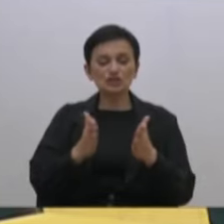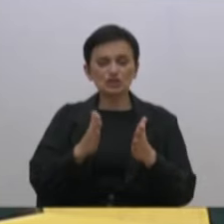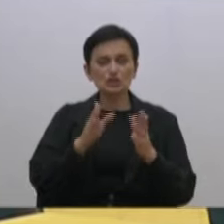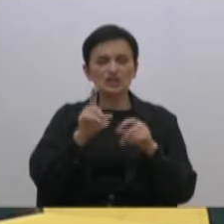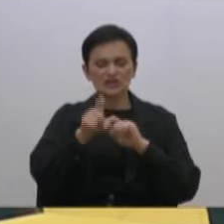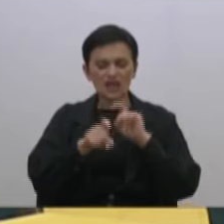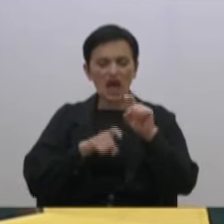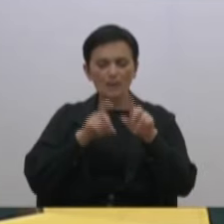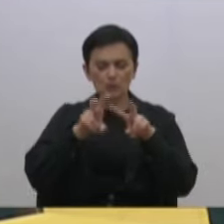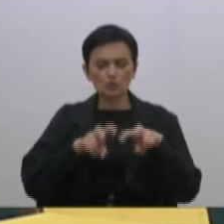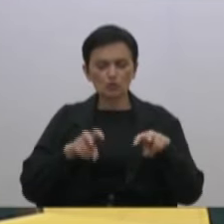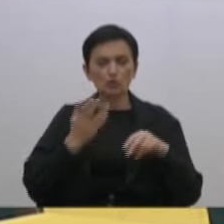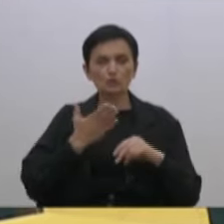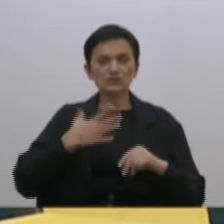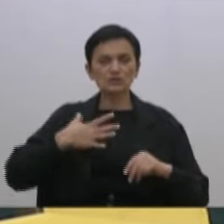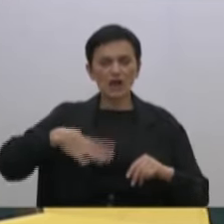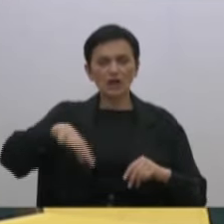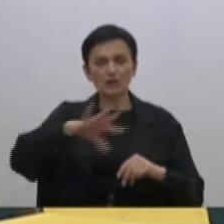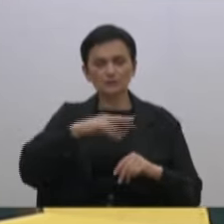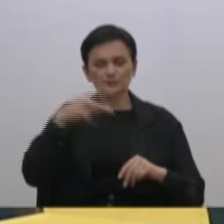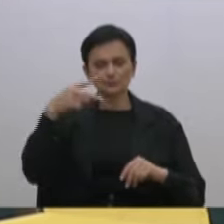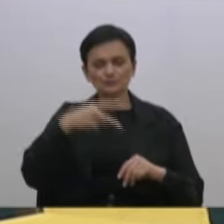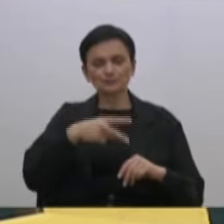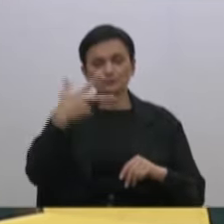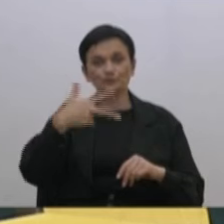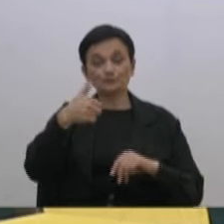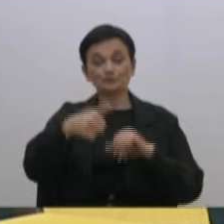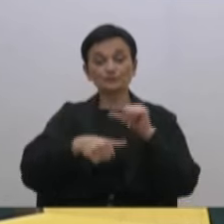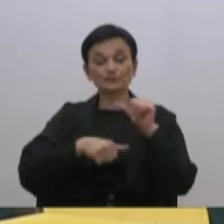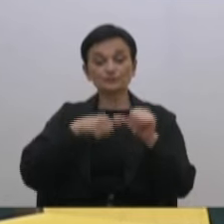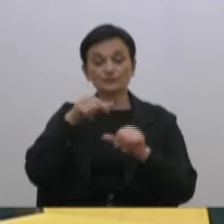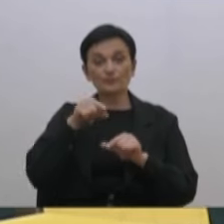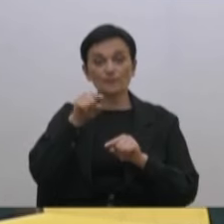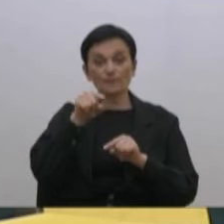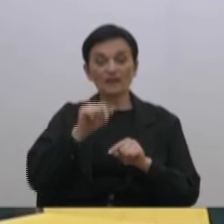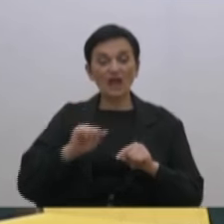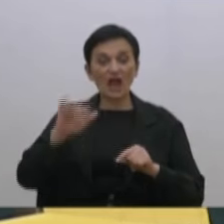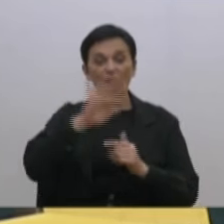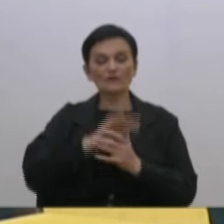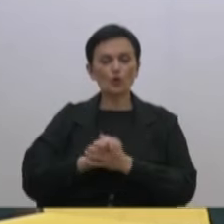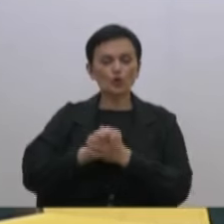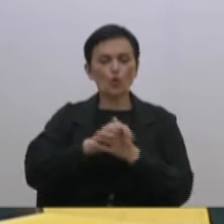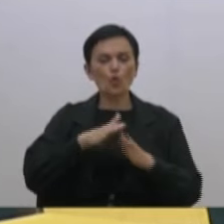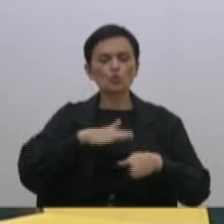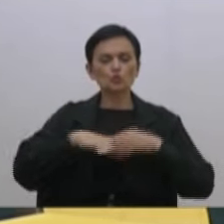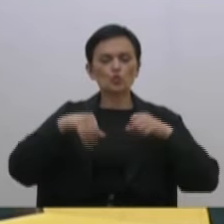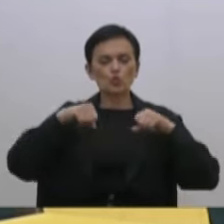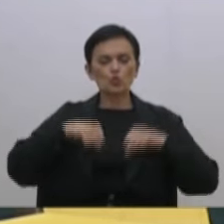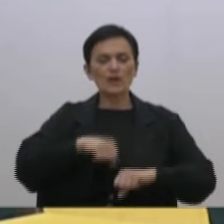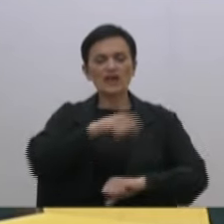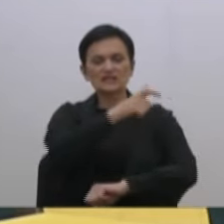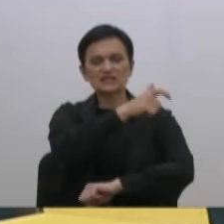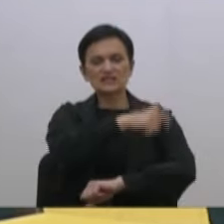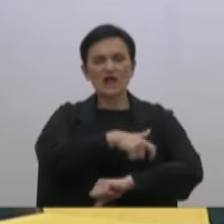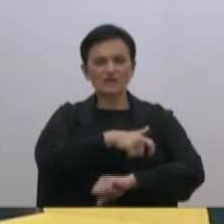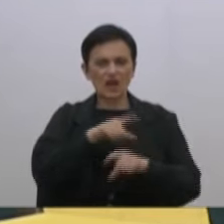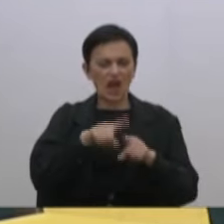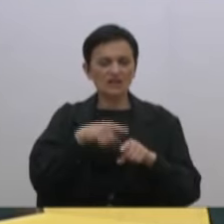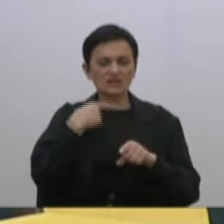მათ შორის რომელიც საქართველოს 2030 წლისათვის ევროკავშირის სრულუფლებიან წევრობის, ასე